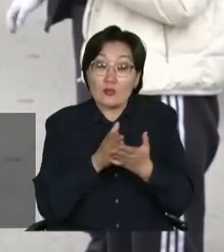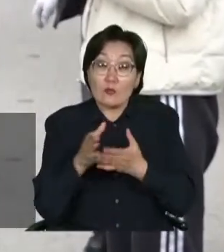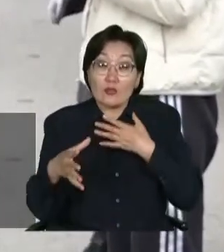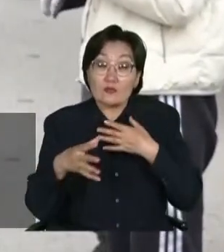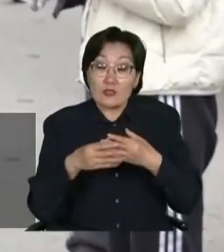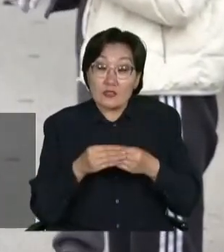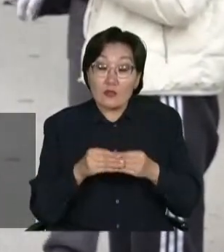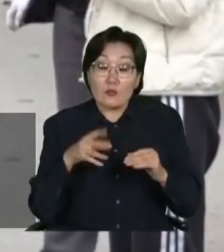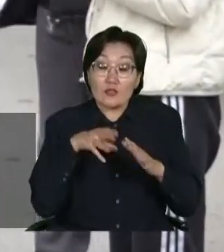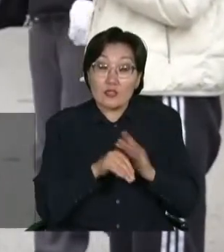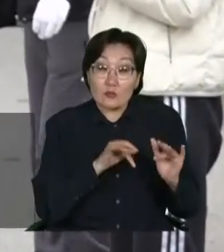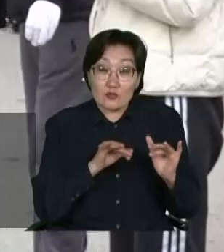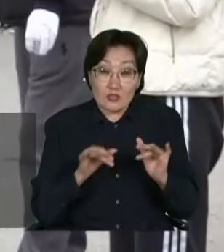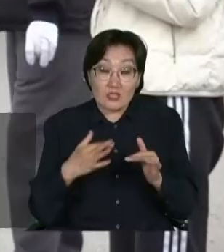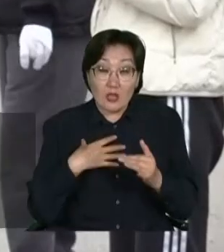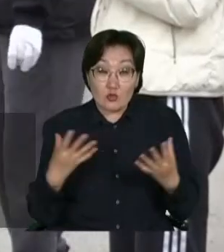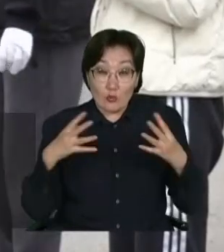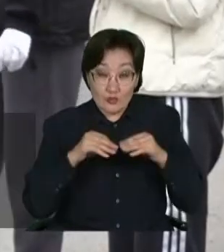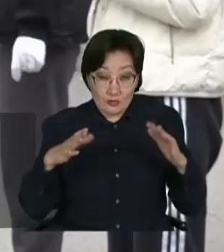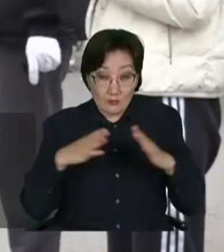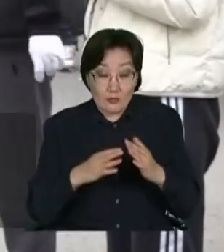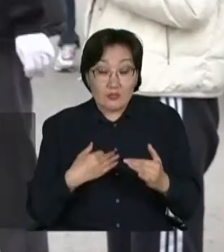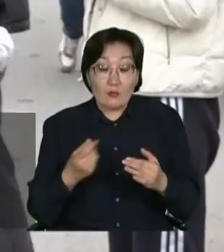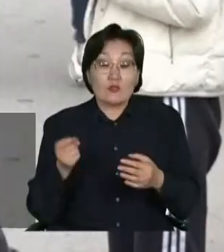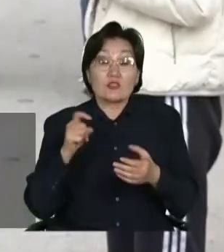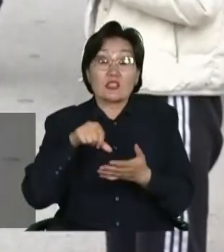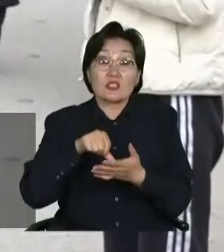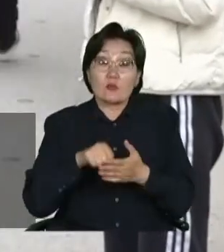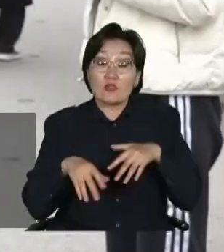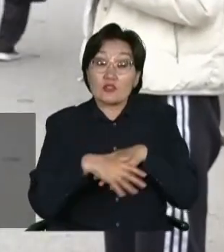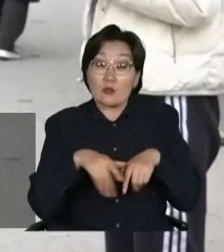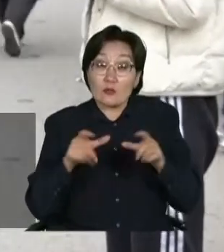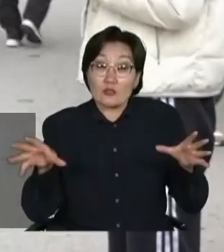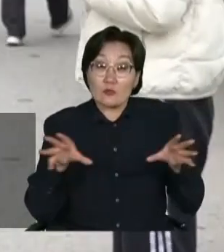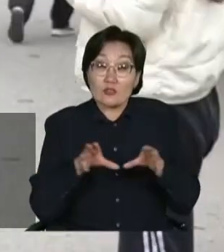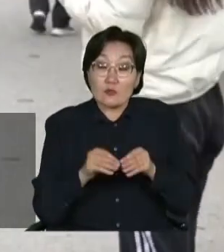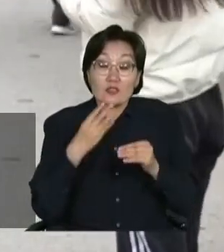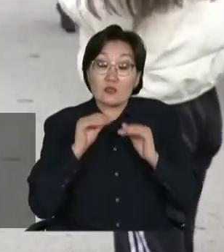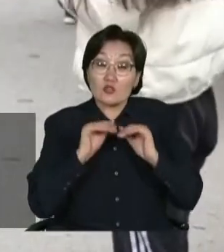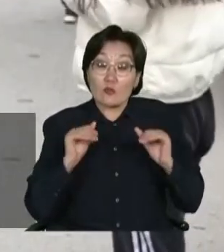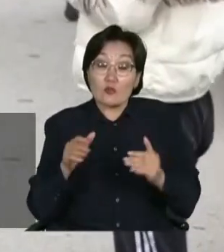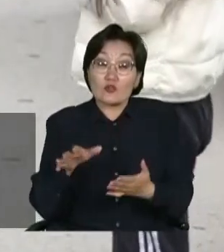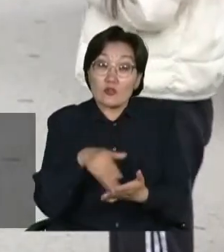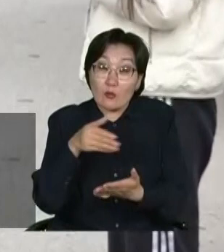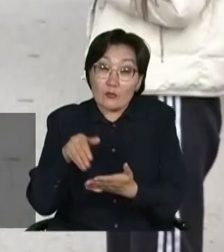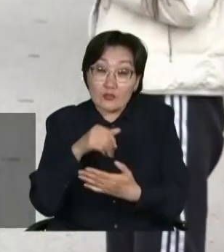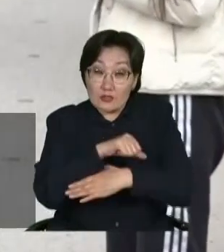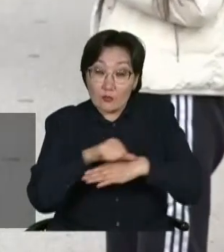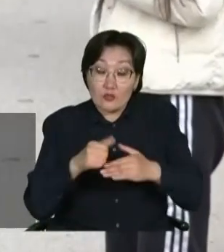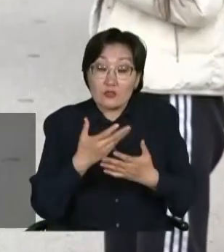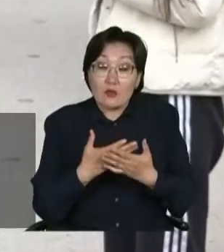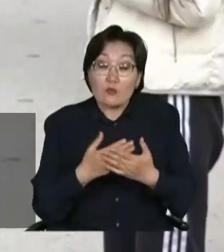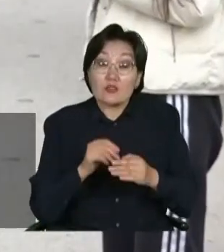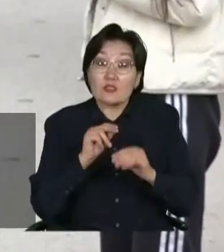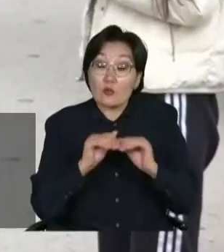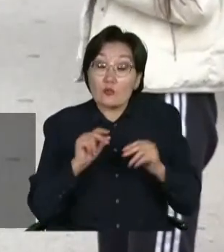в рамках кампании «Алматы – наш общий дом». К нам подключаются и жители. Они вместе со своими детьми убирают территорию, чтобы привить